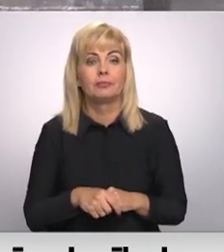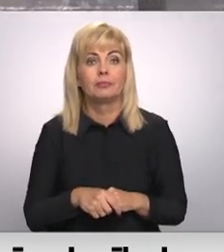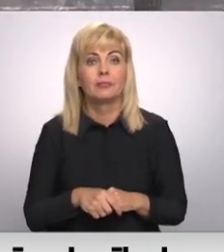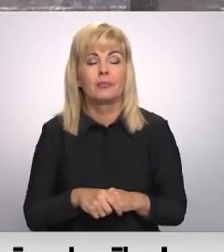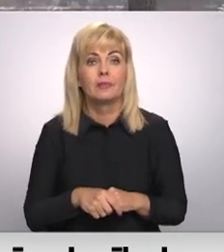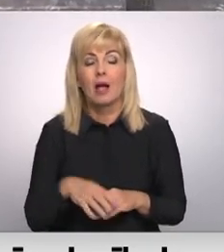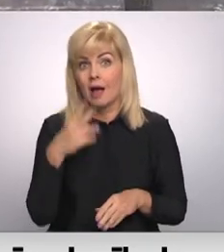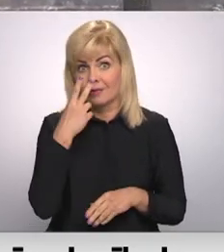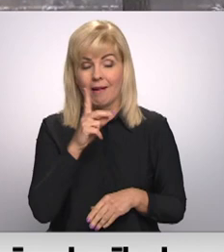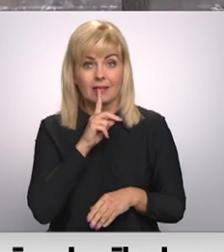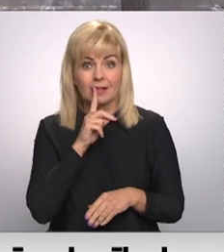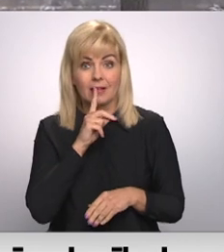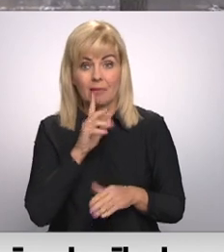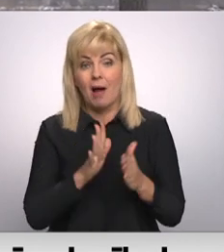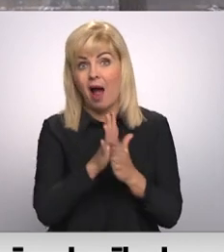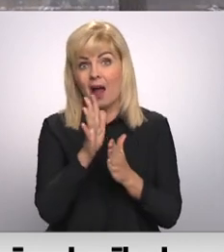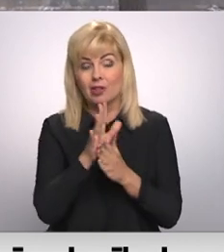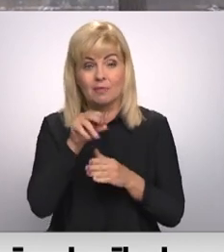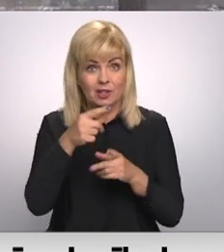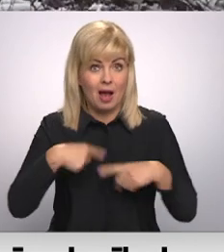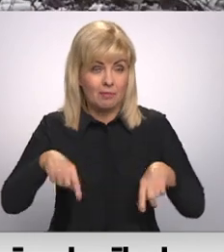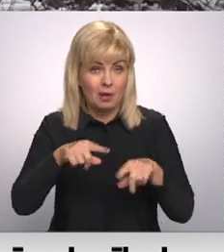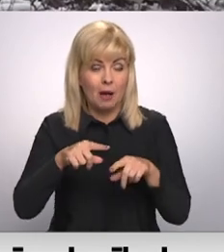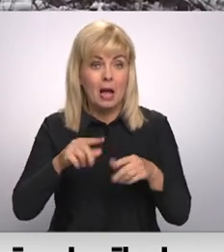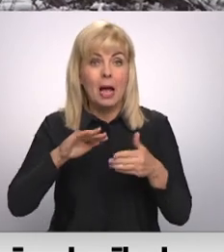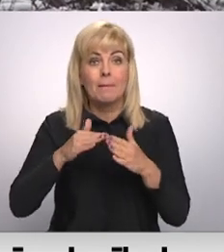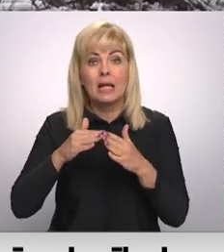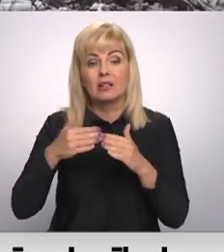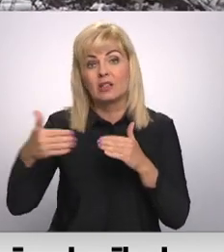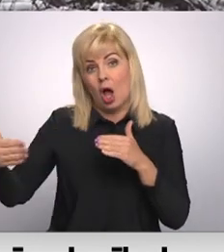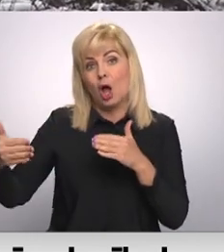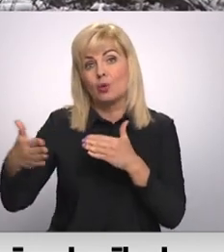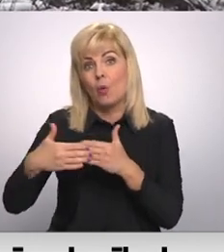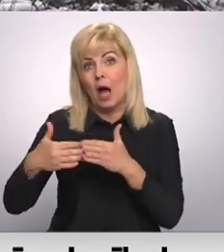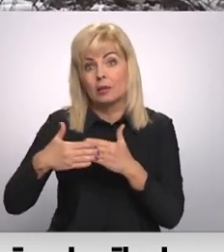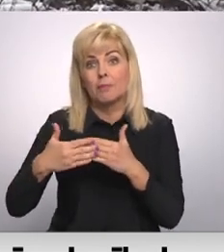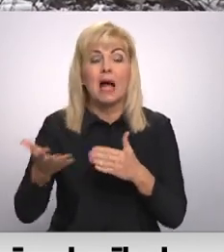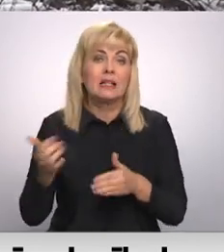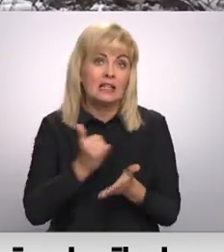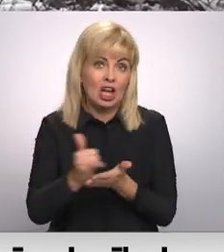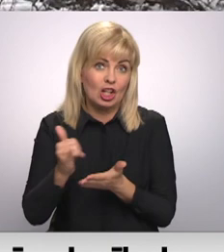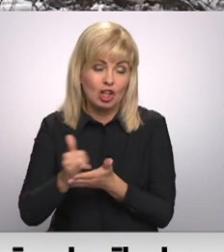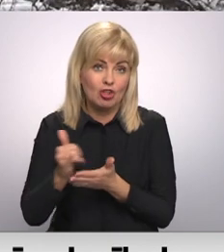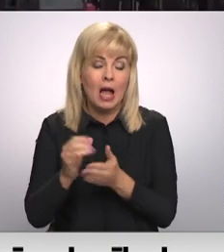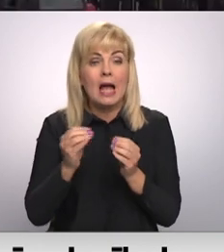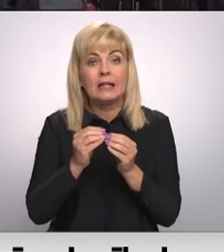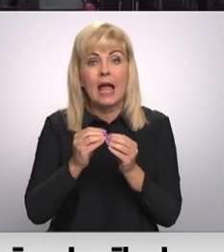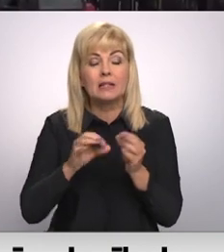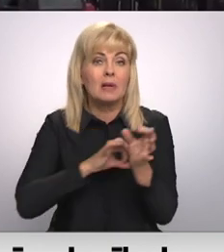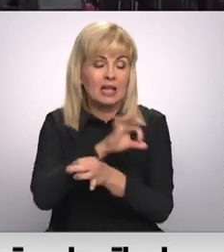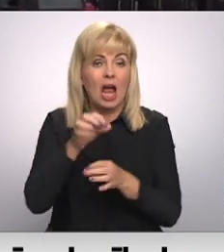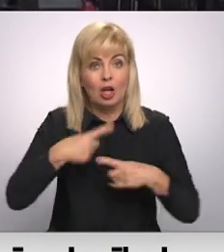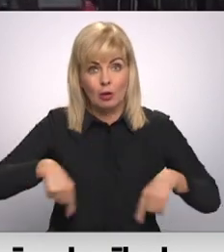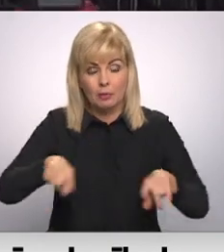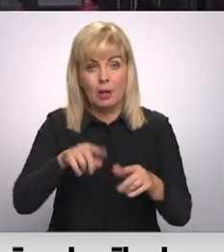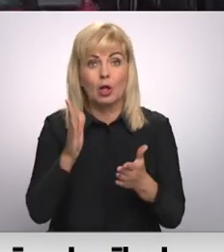Šāds skats Liepājā aizaugušajā zemes gabalā pilsētas nomalē jāpten mēnesi liecina par atmežošanas darbiem aptuveni 10 hektāru platībā, kas norit